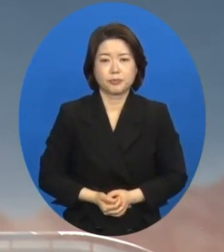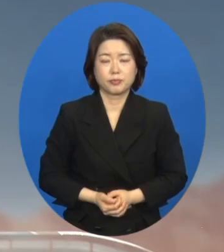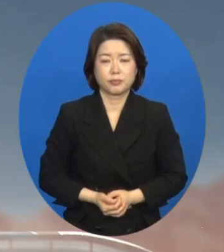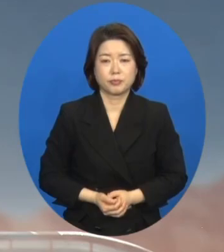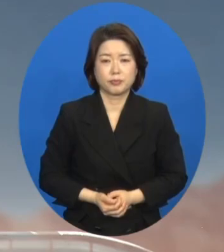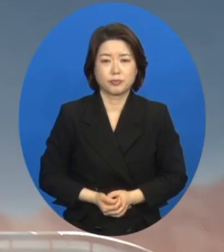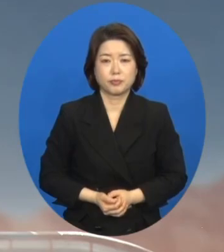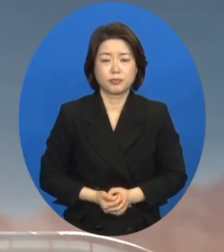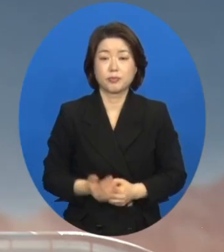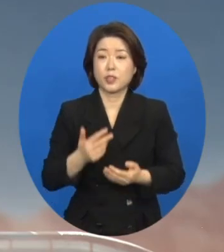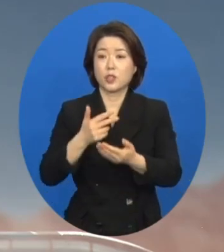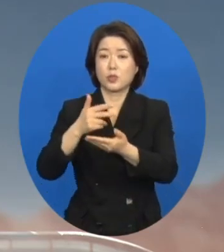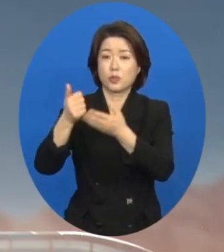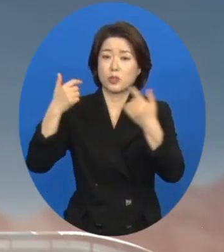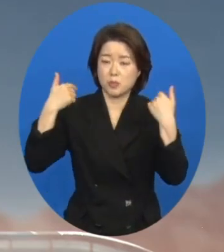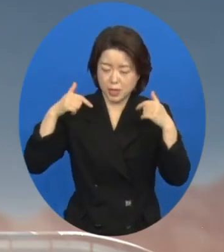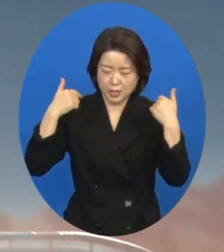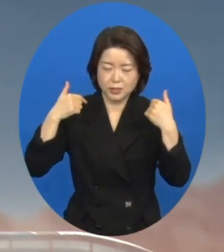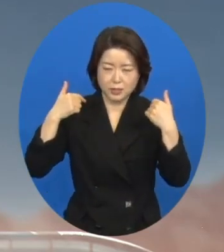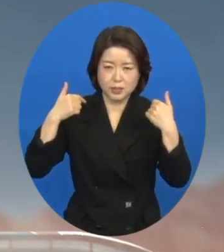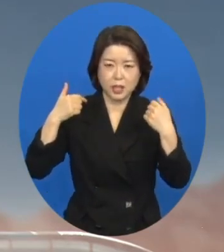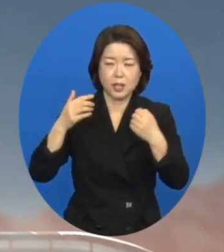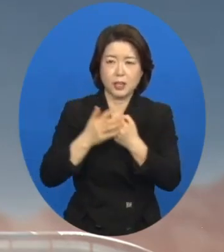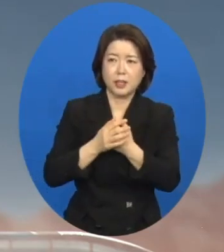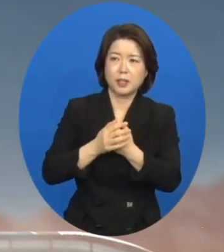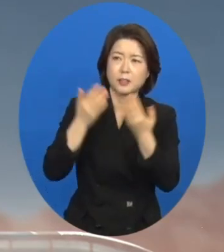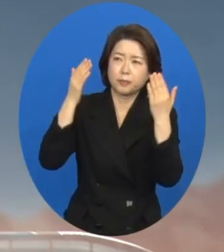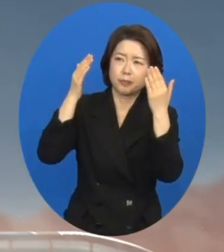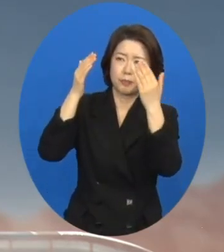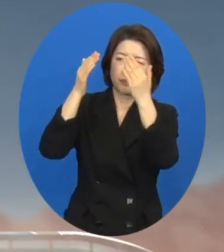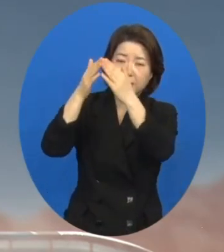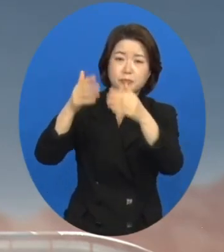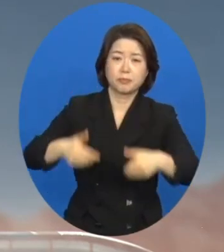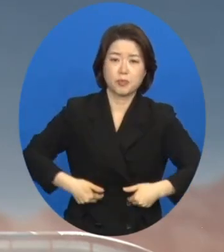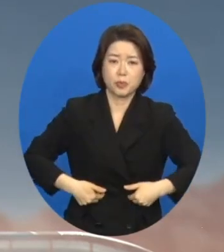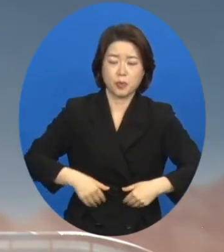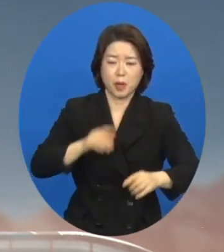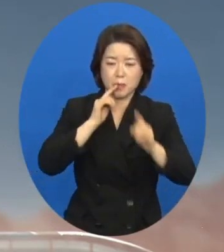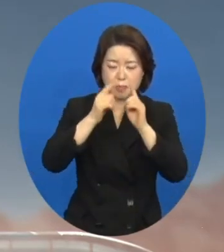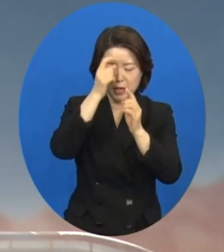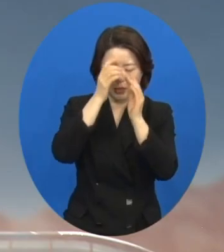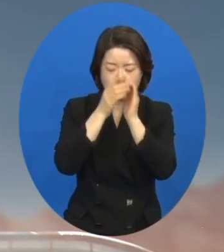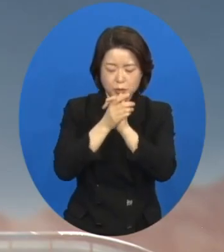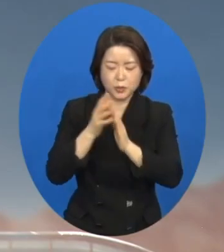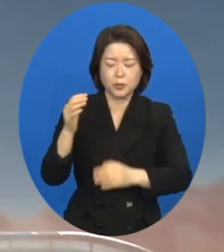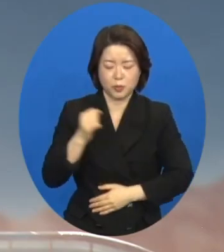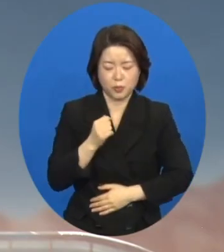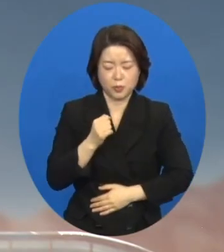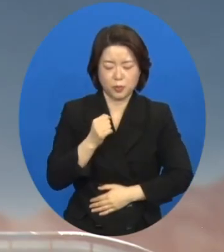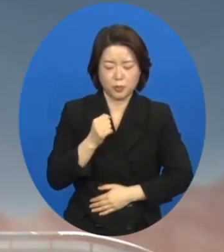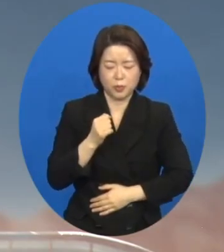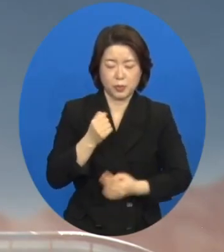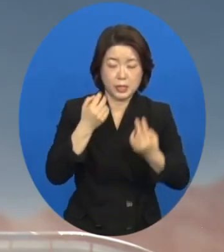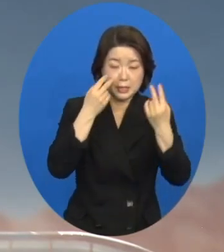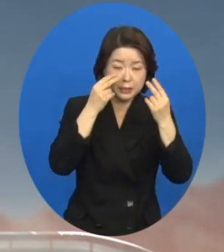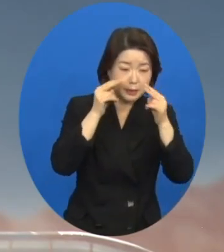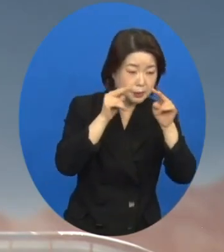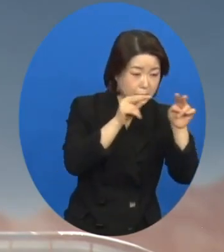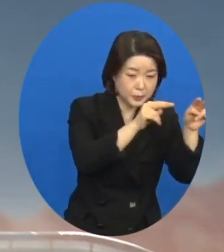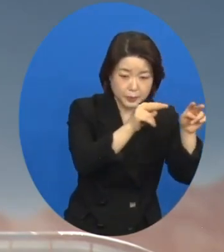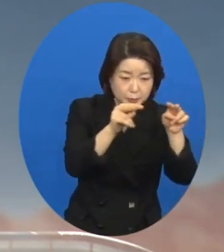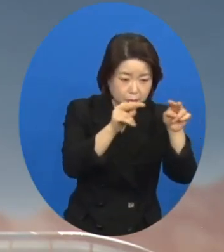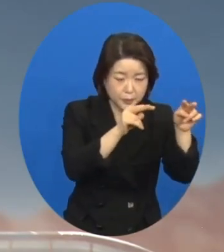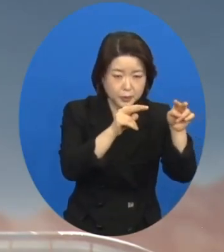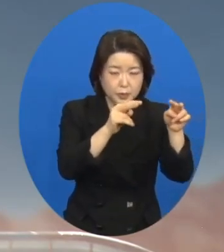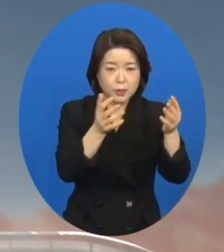주님을 항상 주목해야 됩니다. 말씀과 기도로 시선을 엉뚱한 곳에 빼앗기시면 안